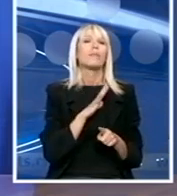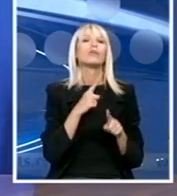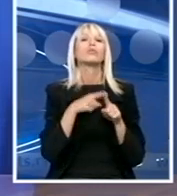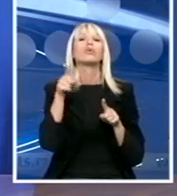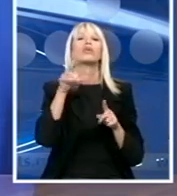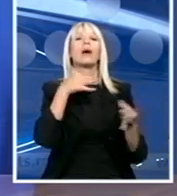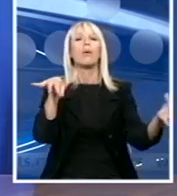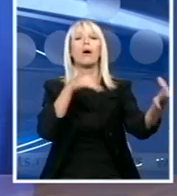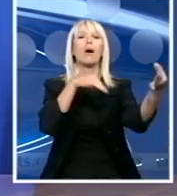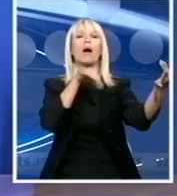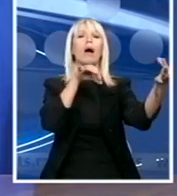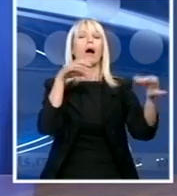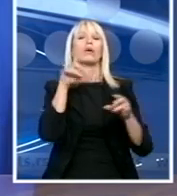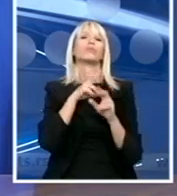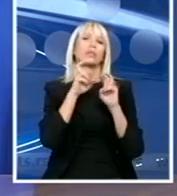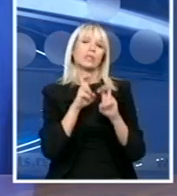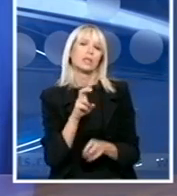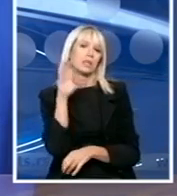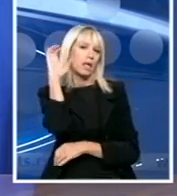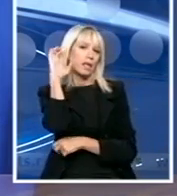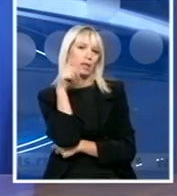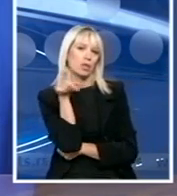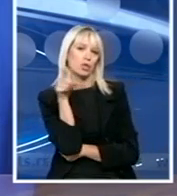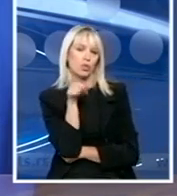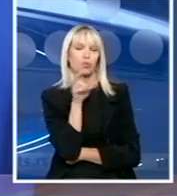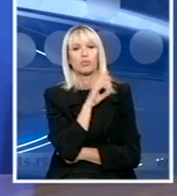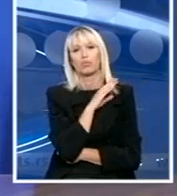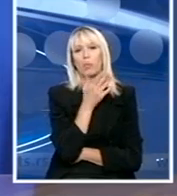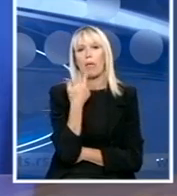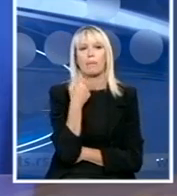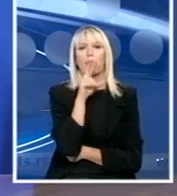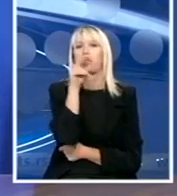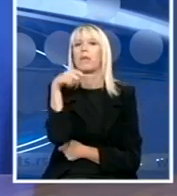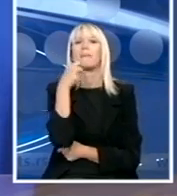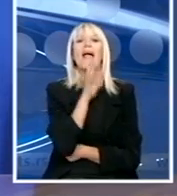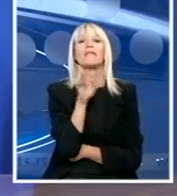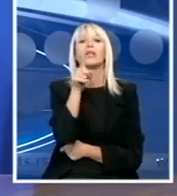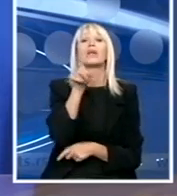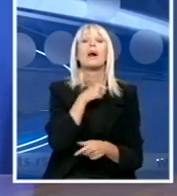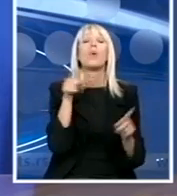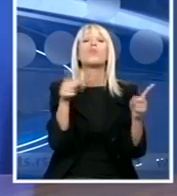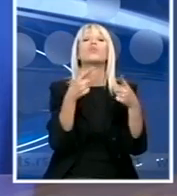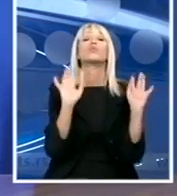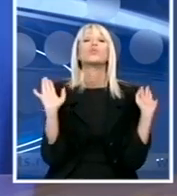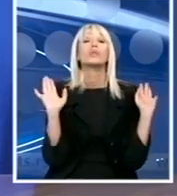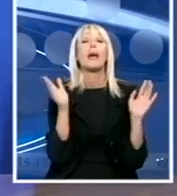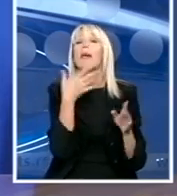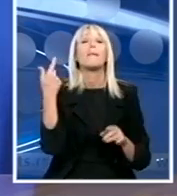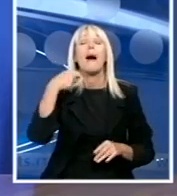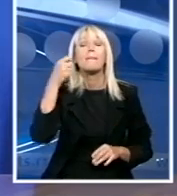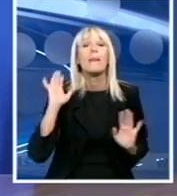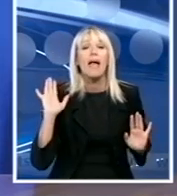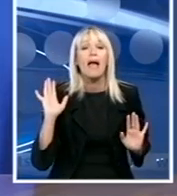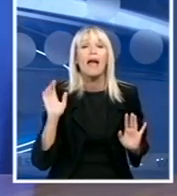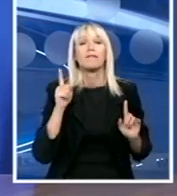slušaju. Druga je stvar, kada imate glasnu muziku uz koju ide i glasno pevanje i onih